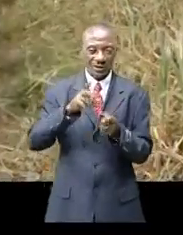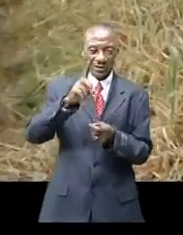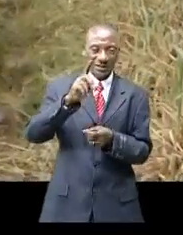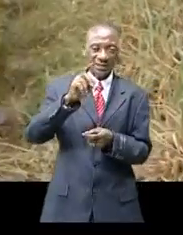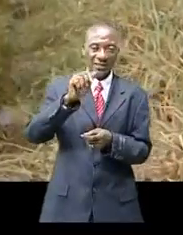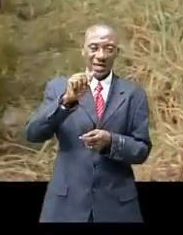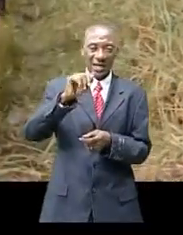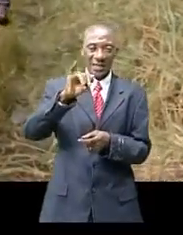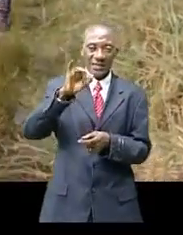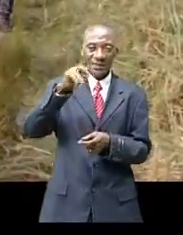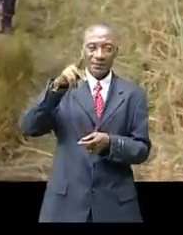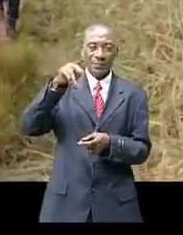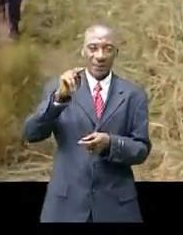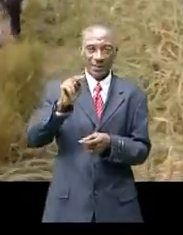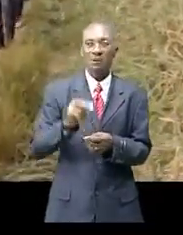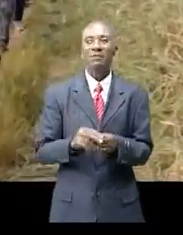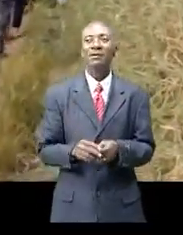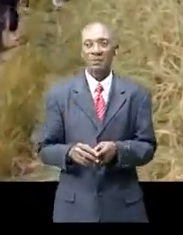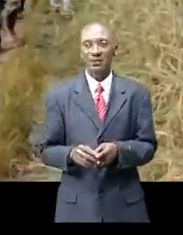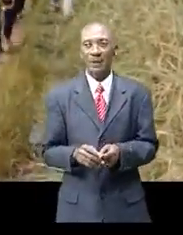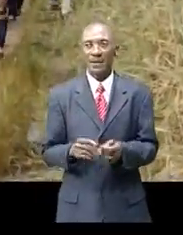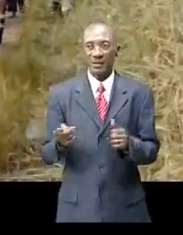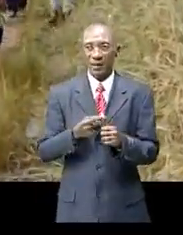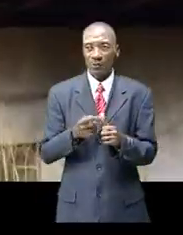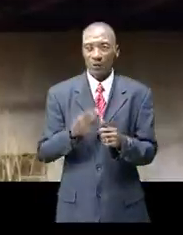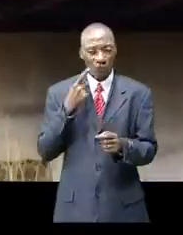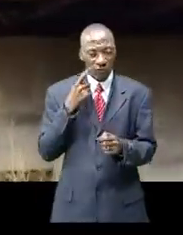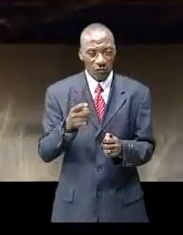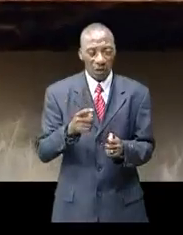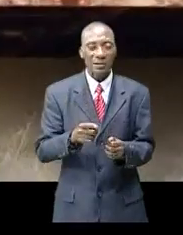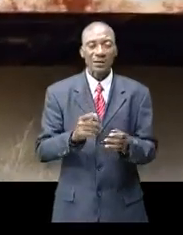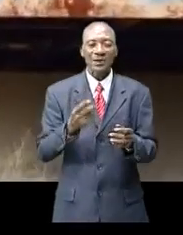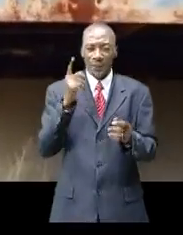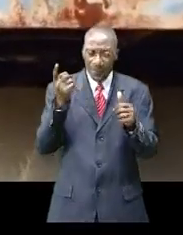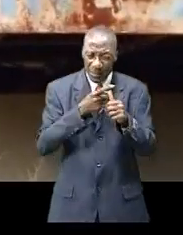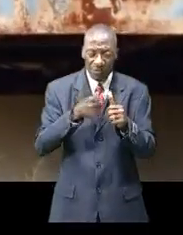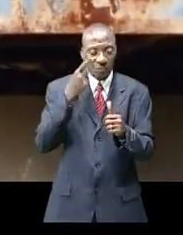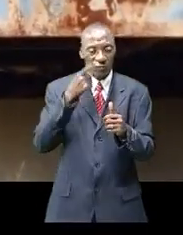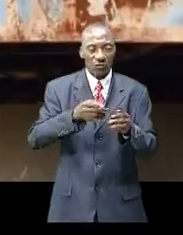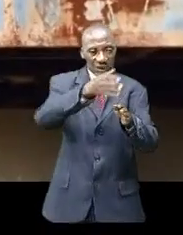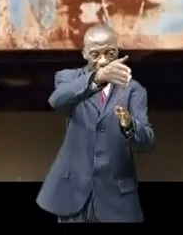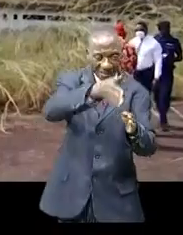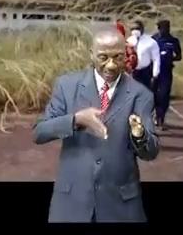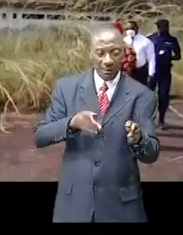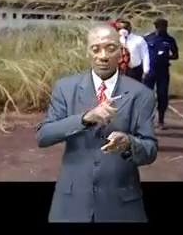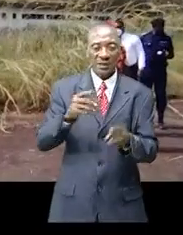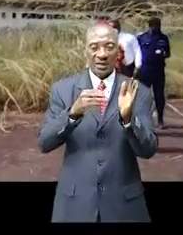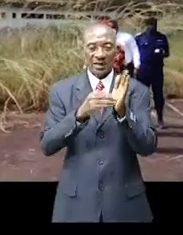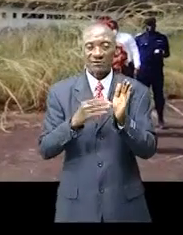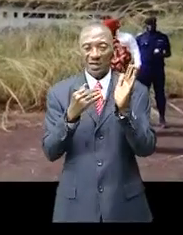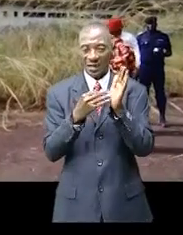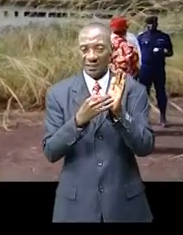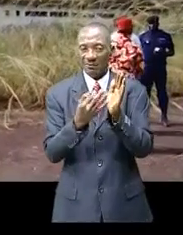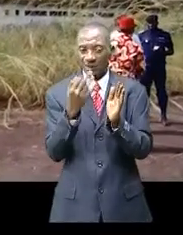été associés. La première mission a été de retrouver les limites initiales de 1983 du domaine présidentiel de Lancélé.